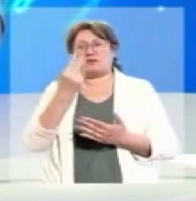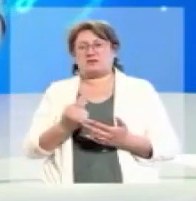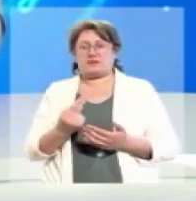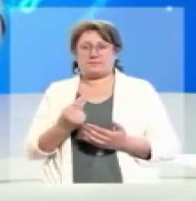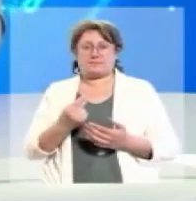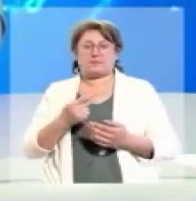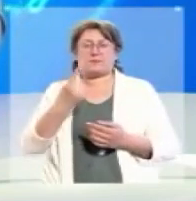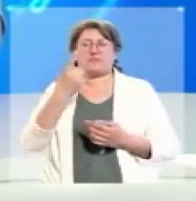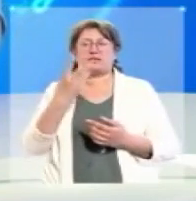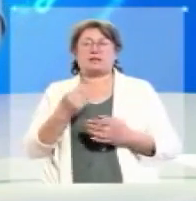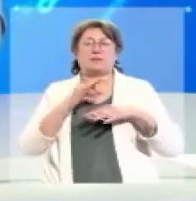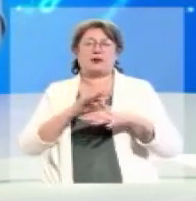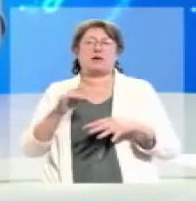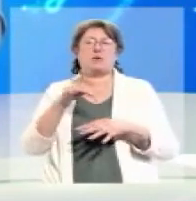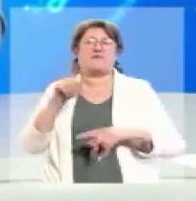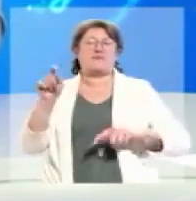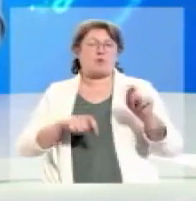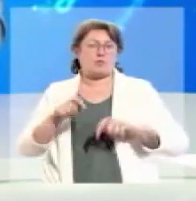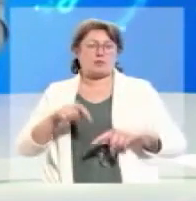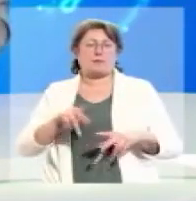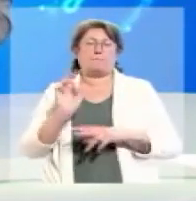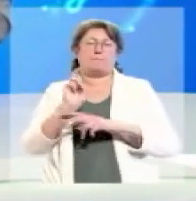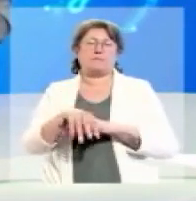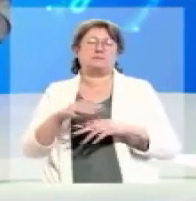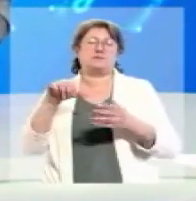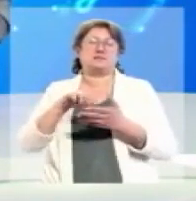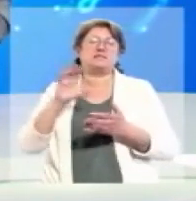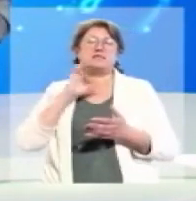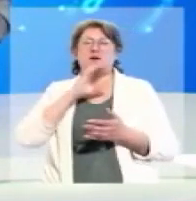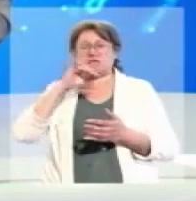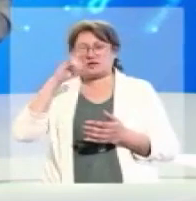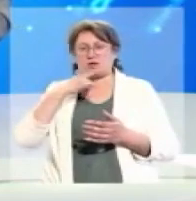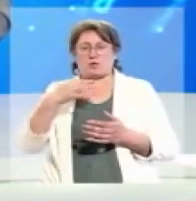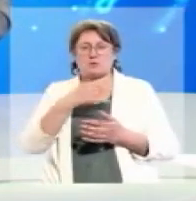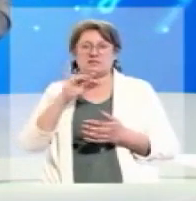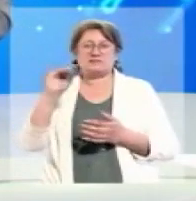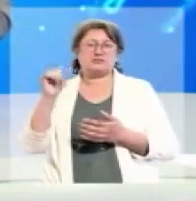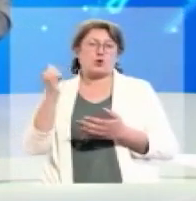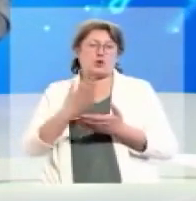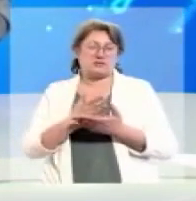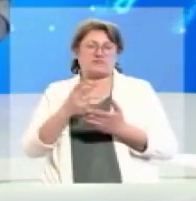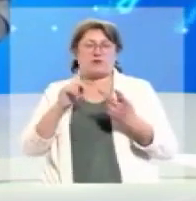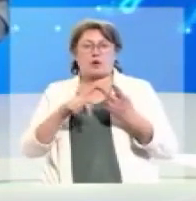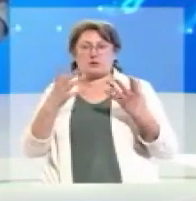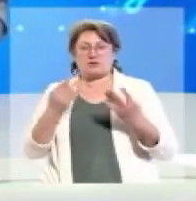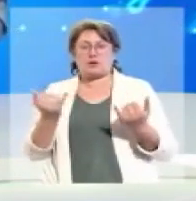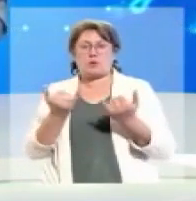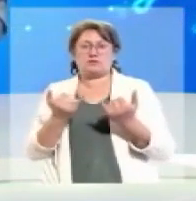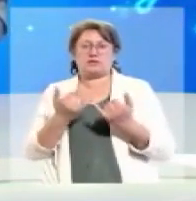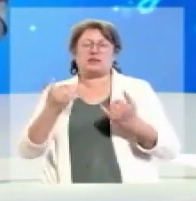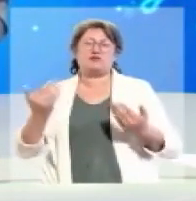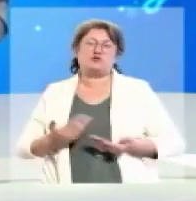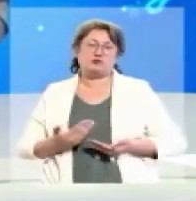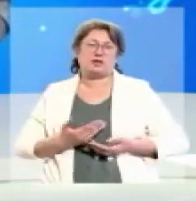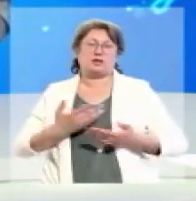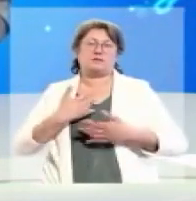В первый день провели республиканский форум, который посетили представители Североказахстанской области и столицы. Во второй день гостей и жителей